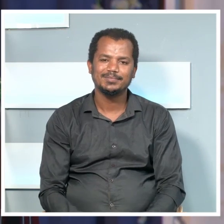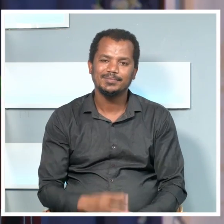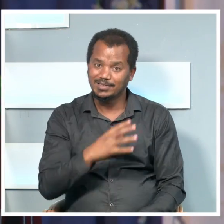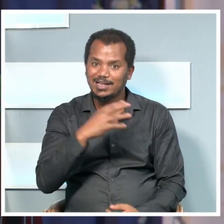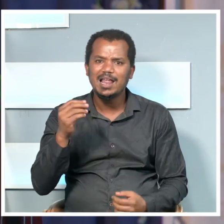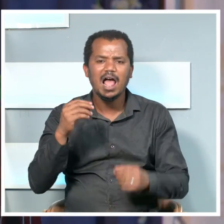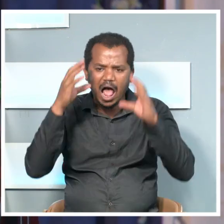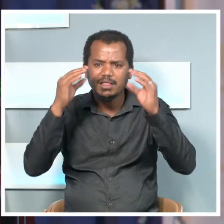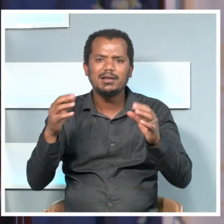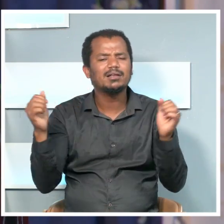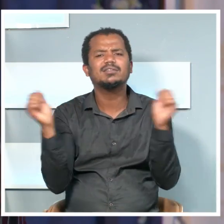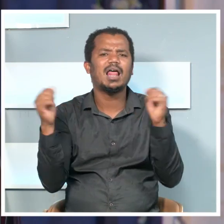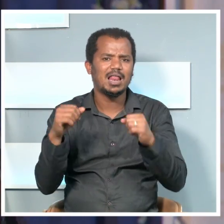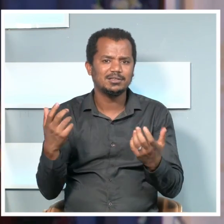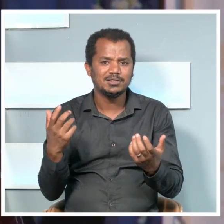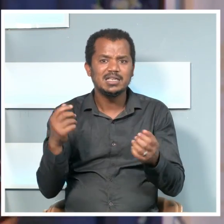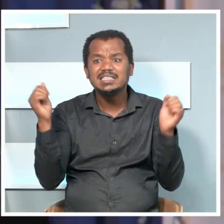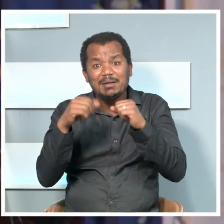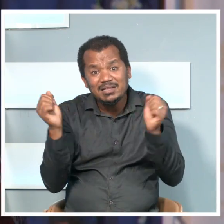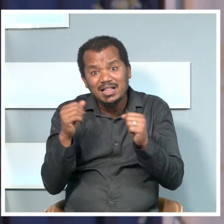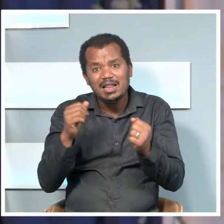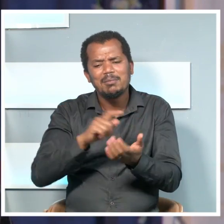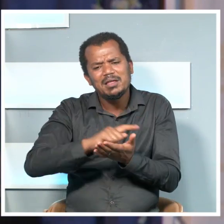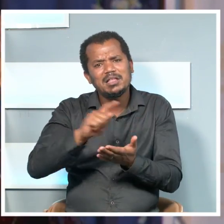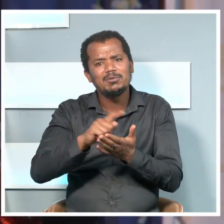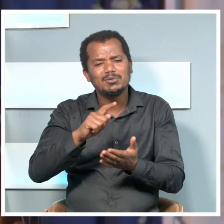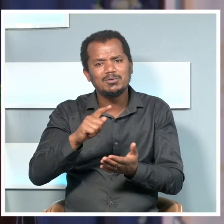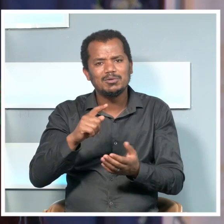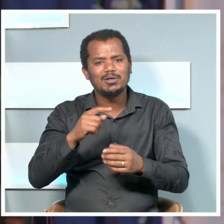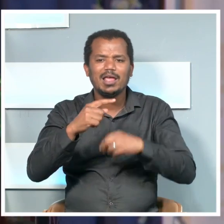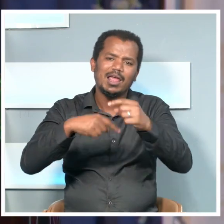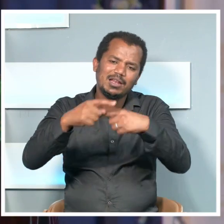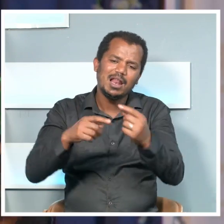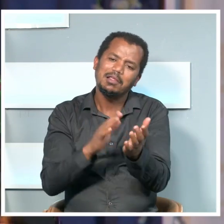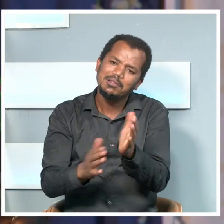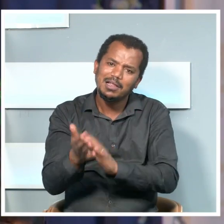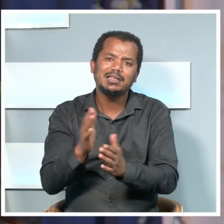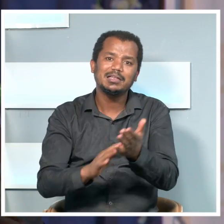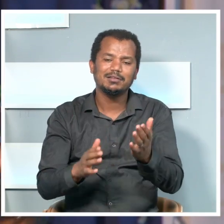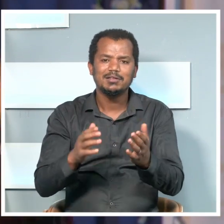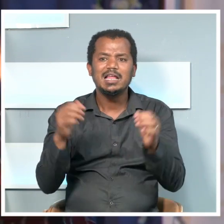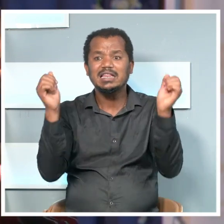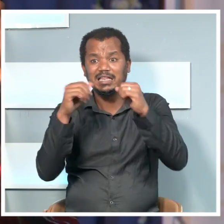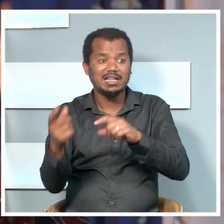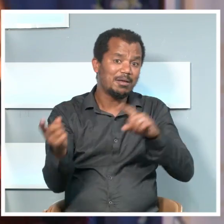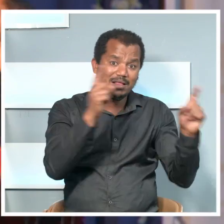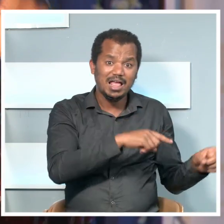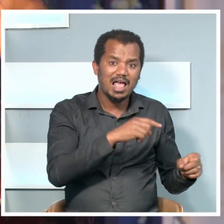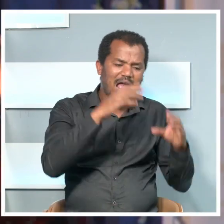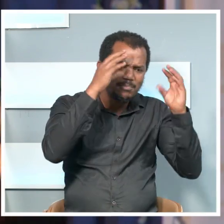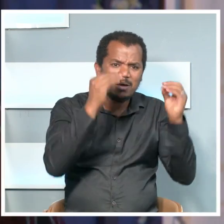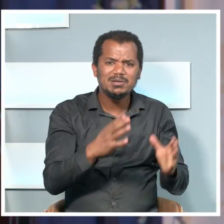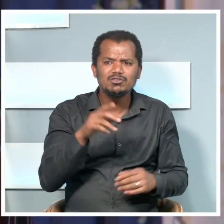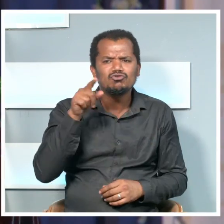إنا تتقال لالج سلا متتقال بيسا منتو هيجي يا ماستر سرا سرا دو تتقلتا متى دغمو ازا ممر يا